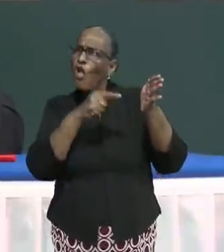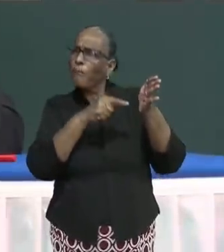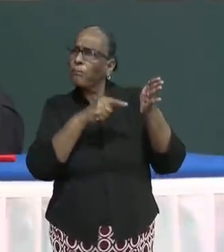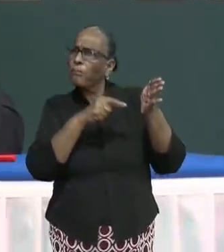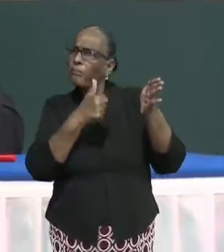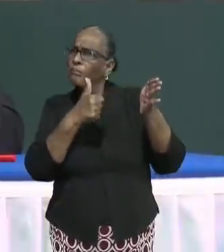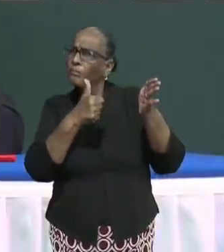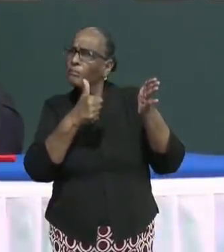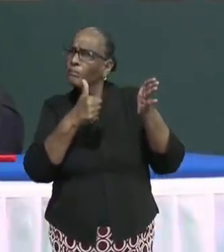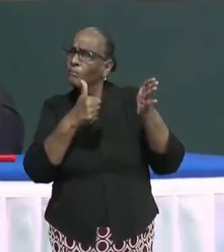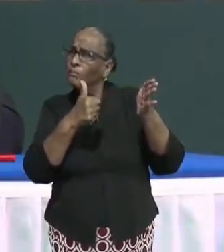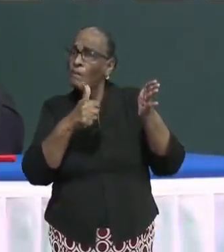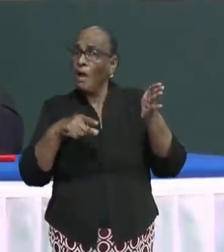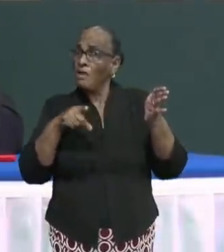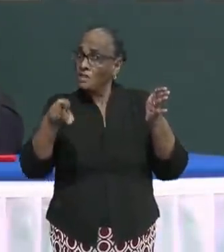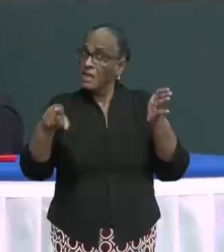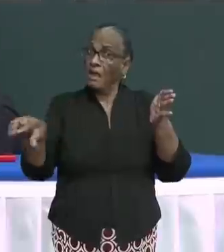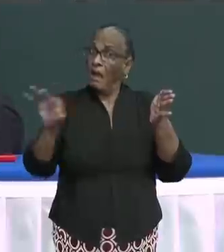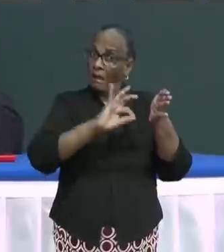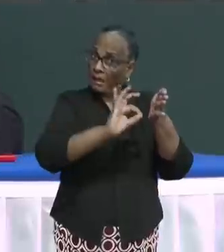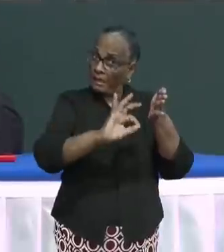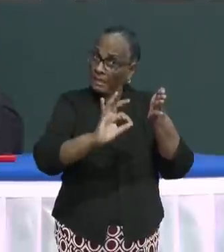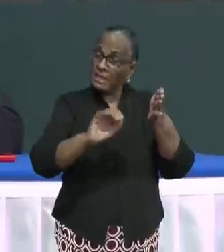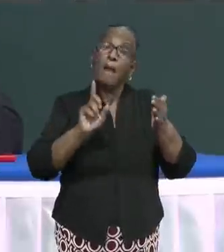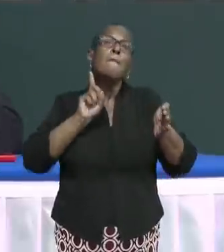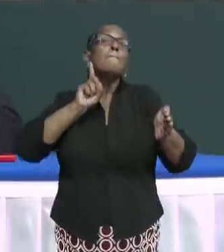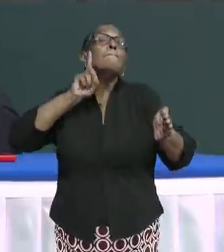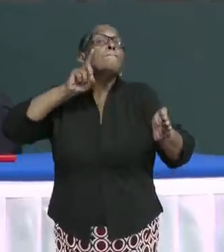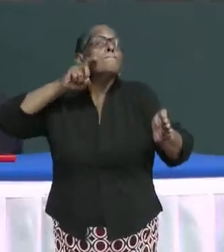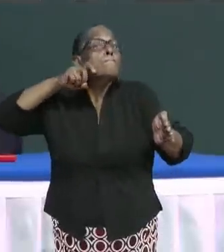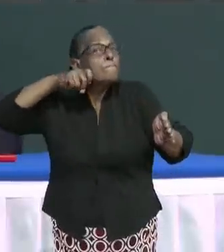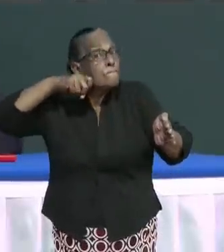en ik woon registreer na, fan af tamara,